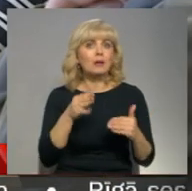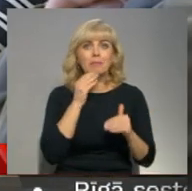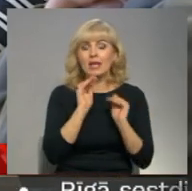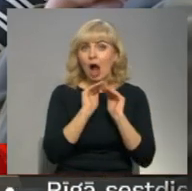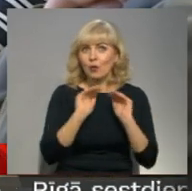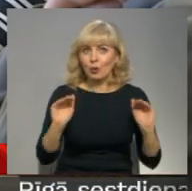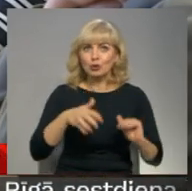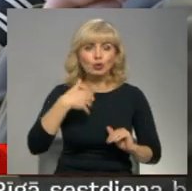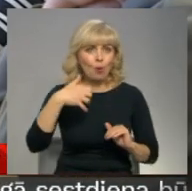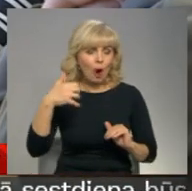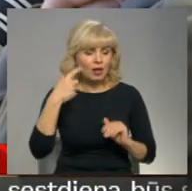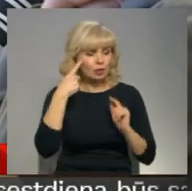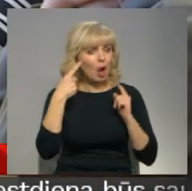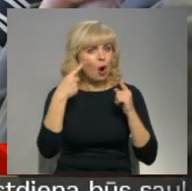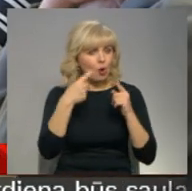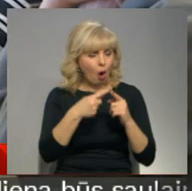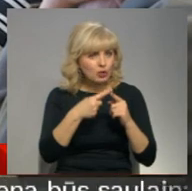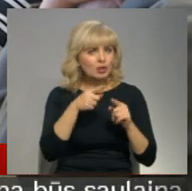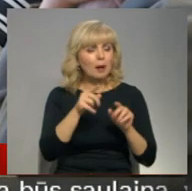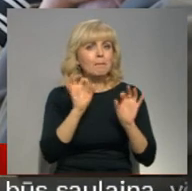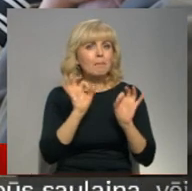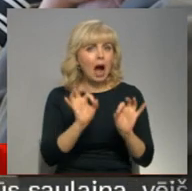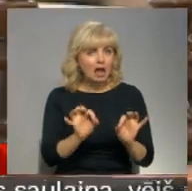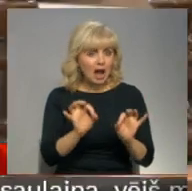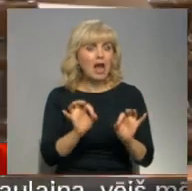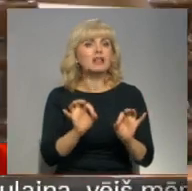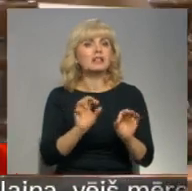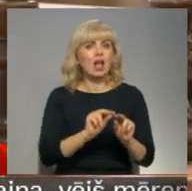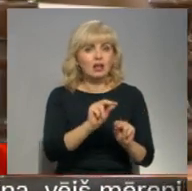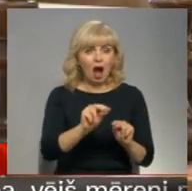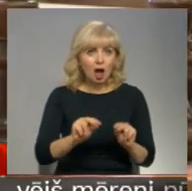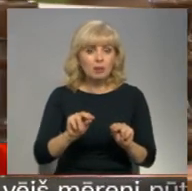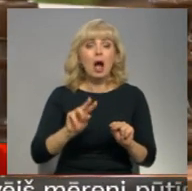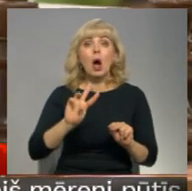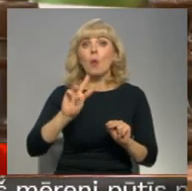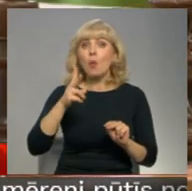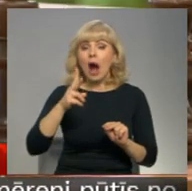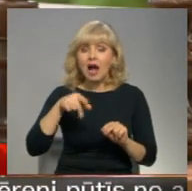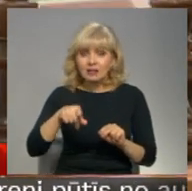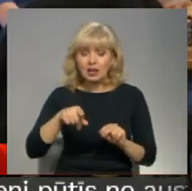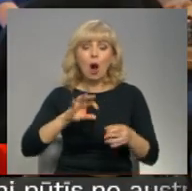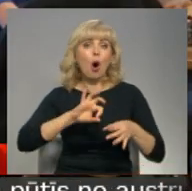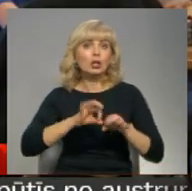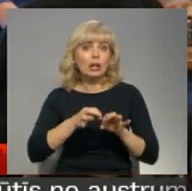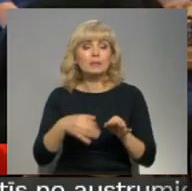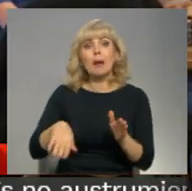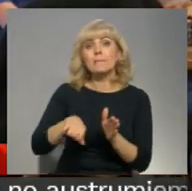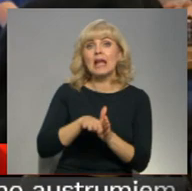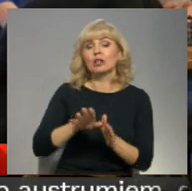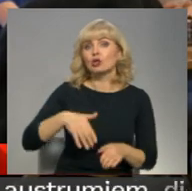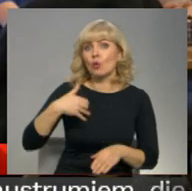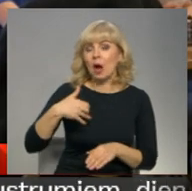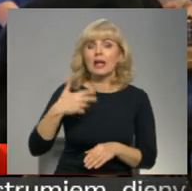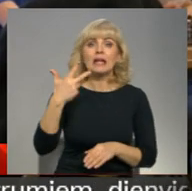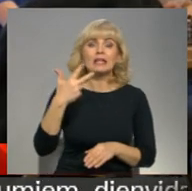klusums. Skolēni rūpīgi koncentrējās, lai izdarītu pareizo gājienu. Otrajā Latvijas skolēnu šaha olimpiādē piedalījās skolēni